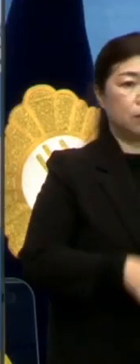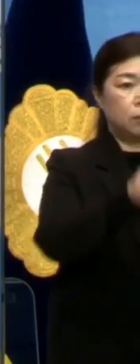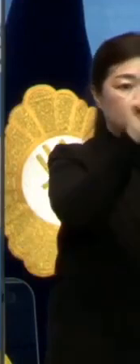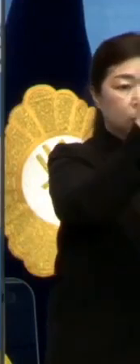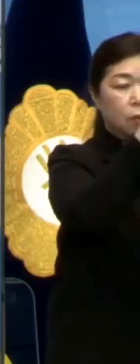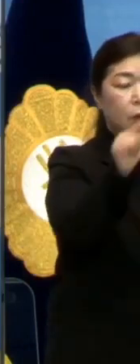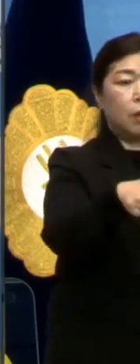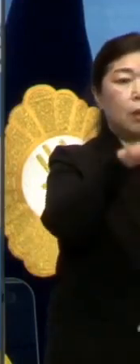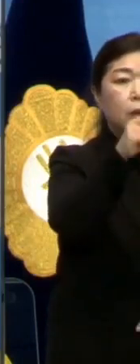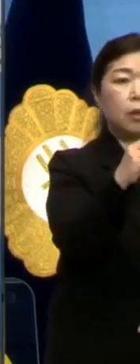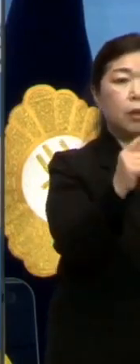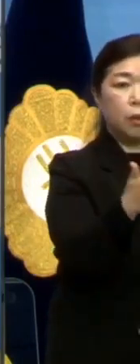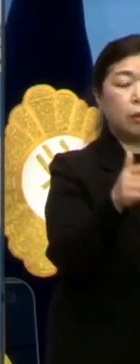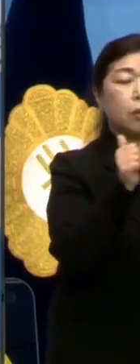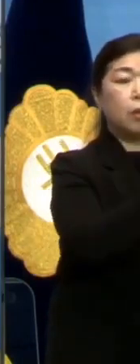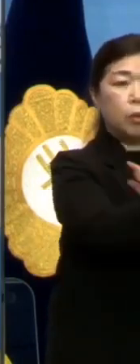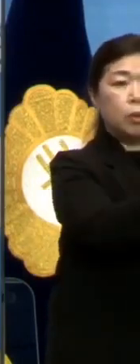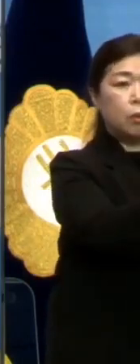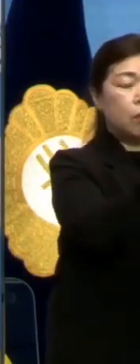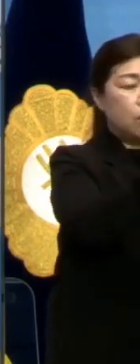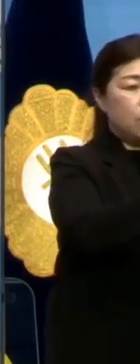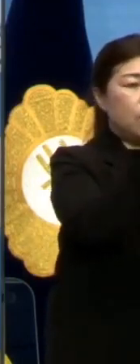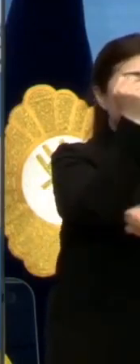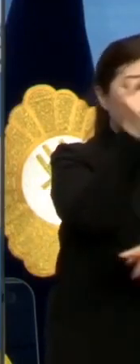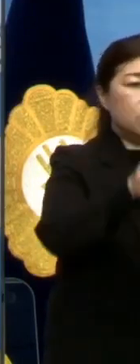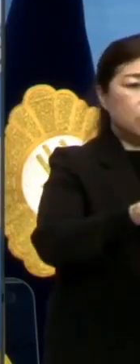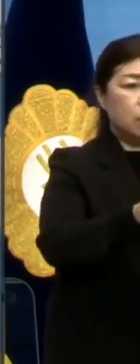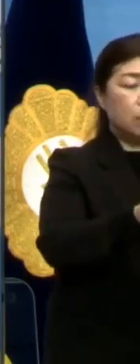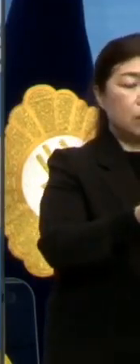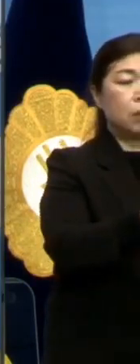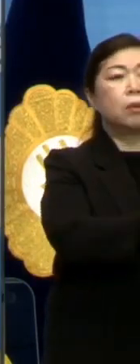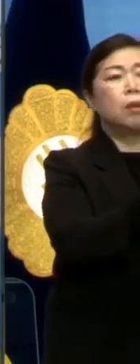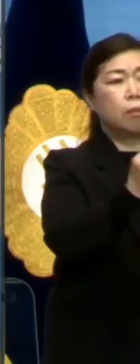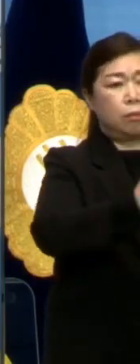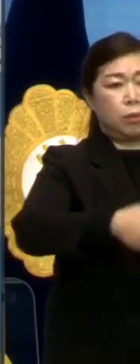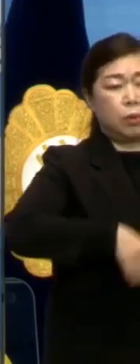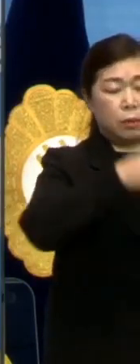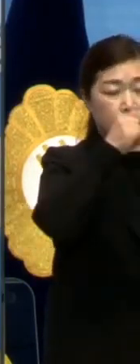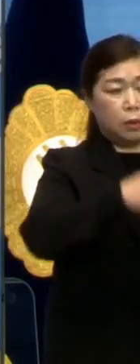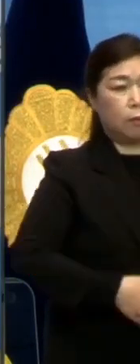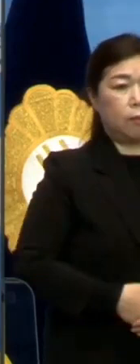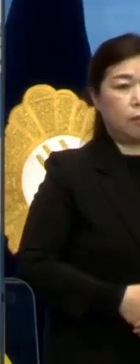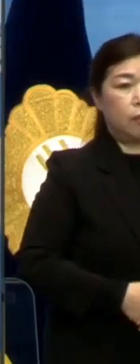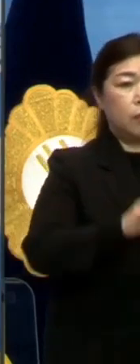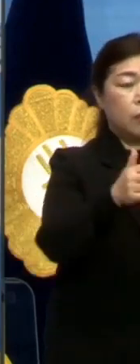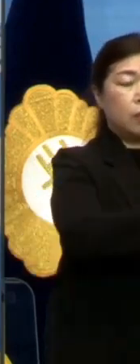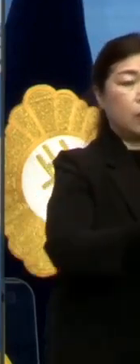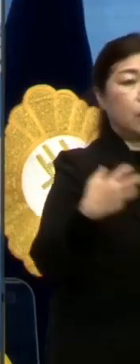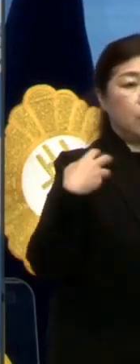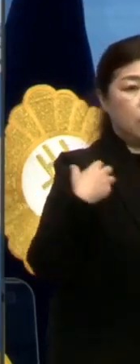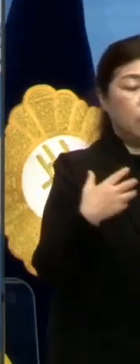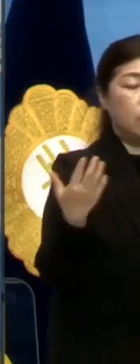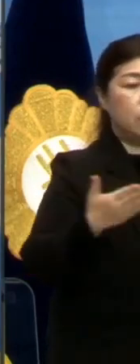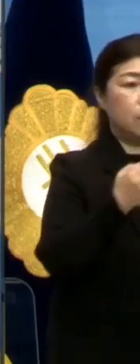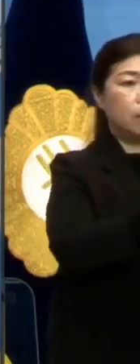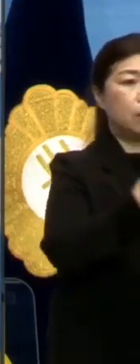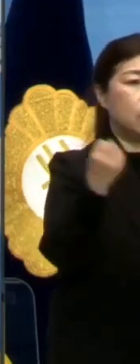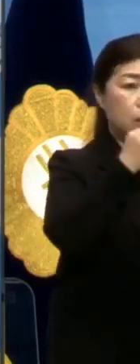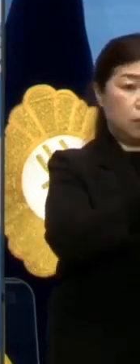이낙연 대표님, 법의 취지는 제대로 살려야 하지 않겠습니까? 국회의 책임과 역할이 무엇인지